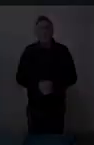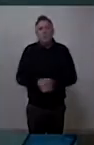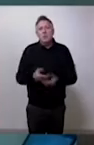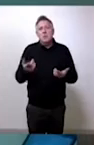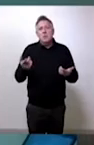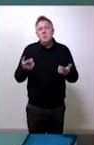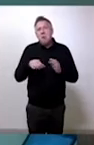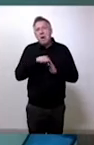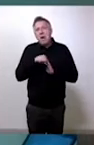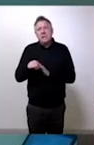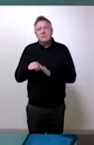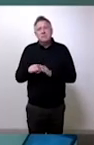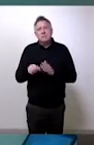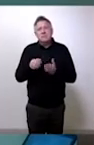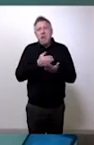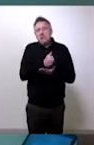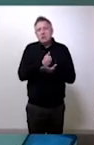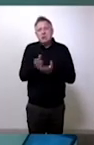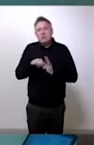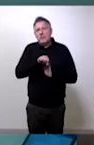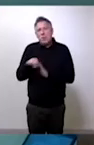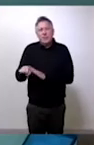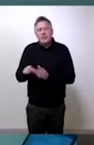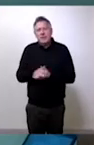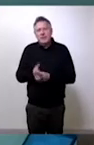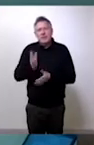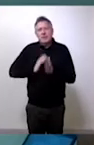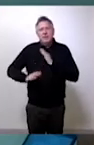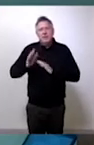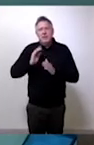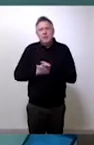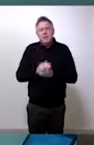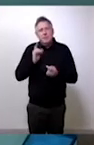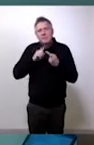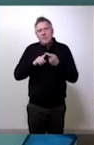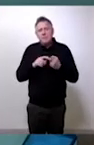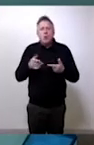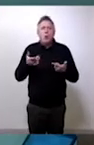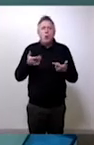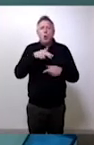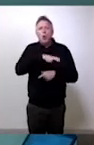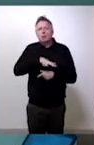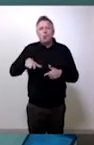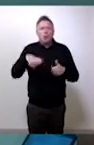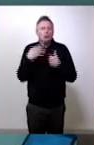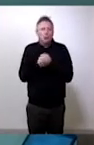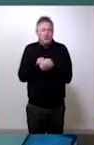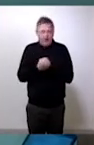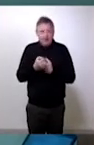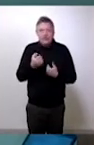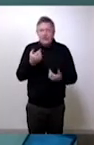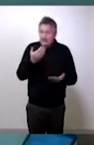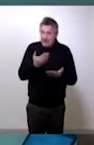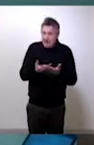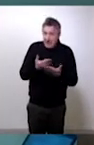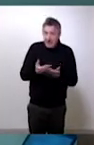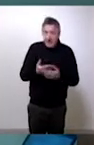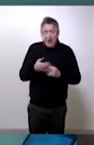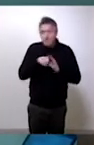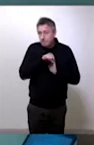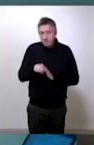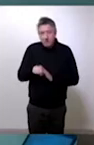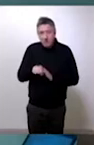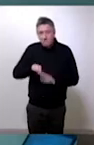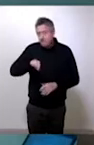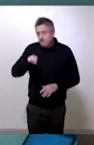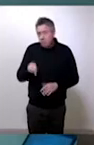régénératif. On avait évoqué la question de la production de logement social. Effectivement, c'est un impératif. Au-delà